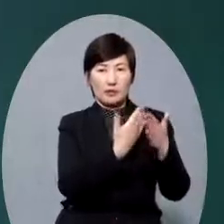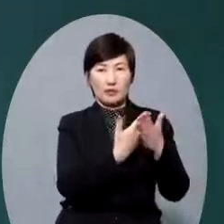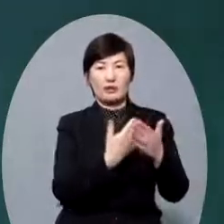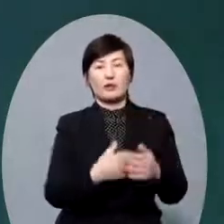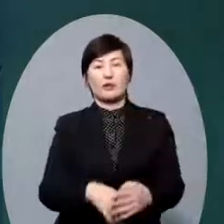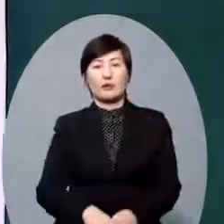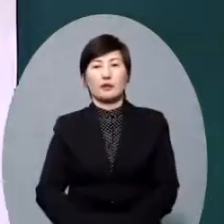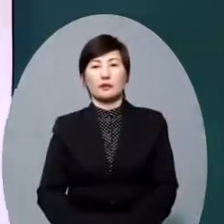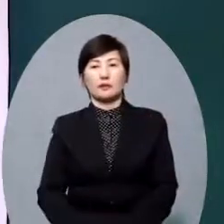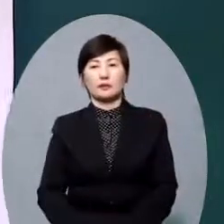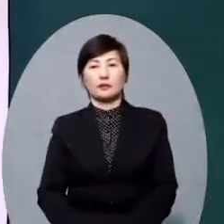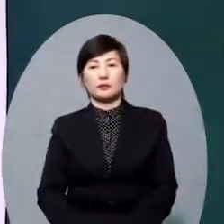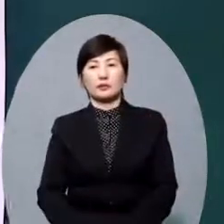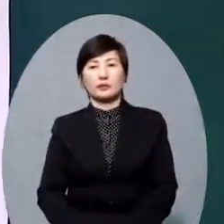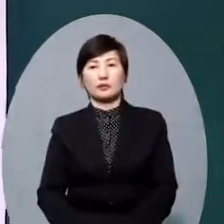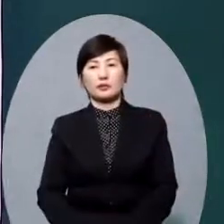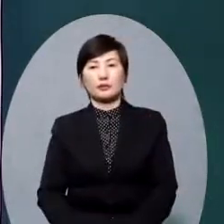бэдэг жишээг авч үзье.